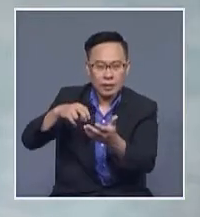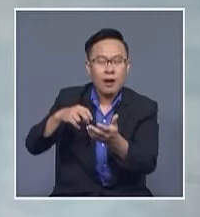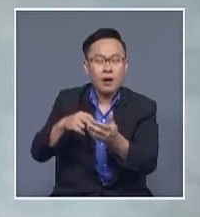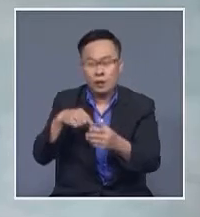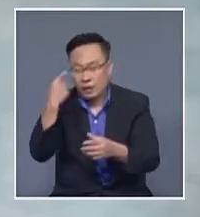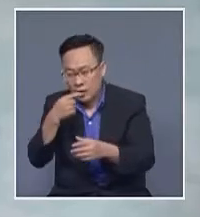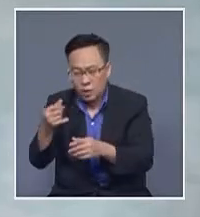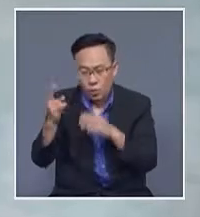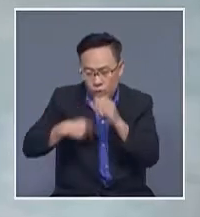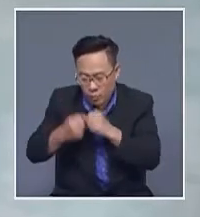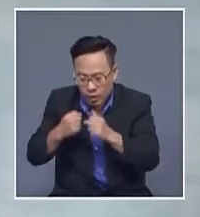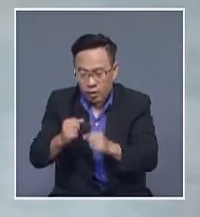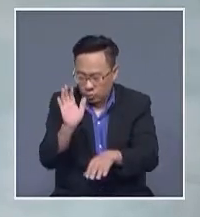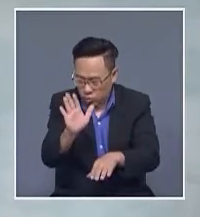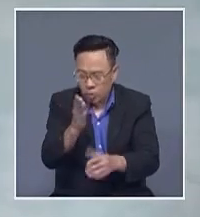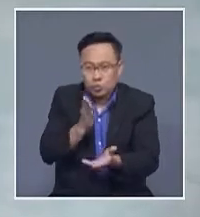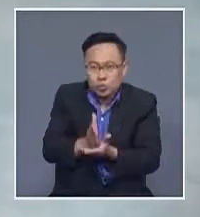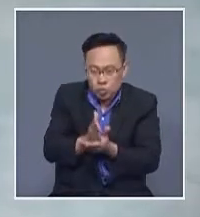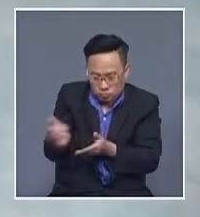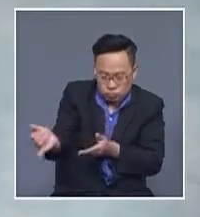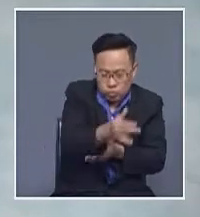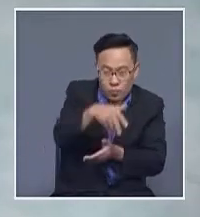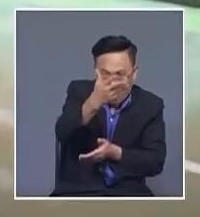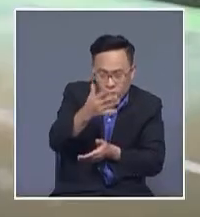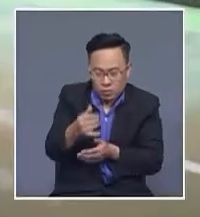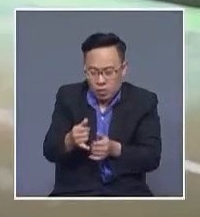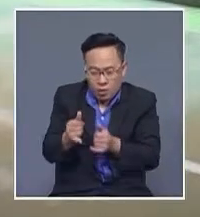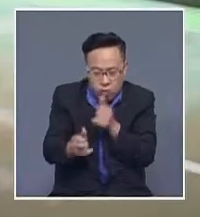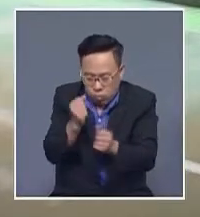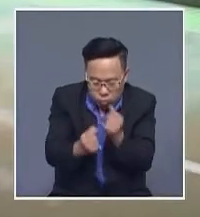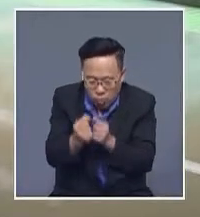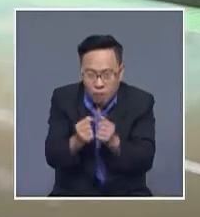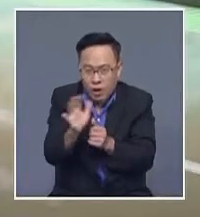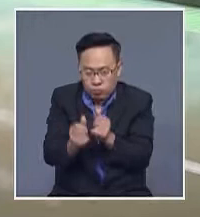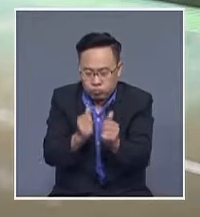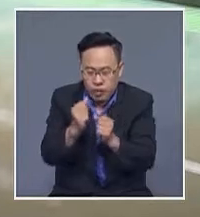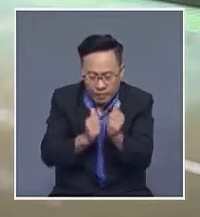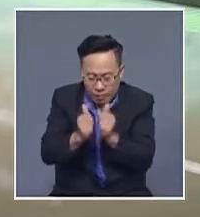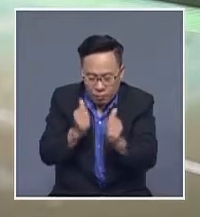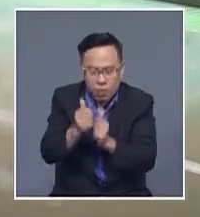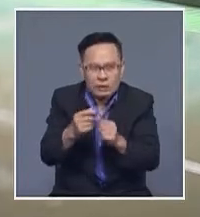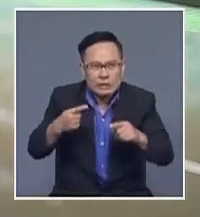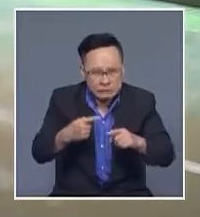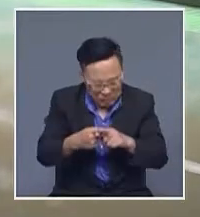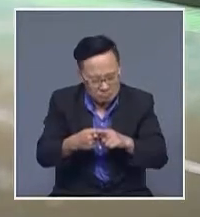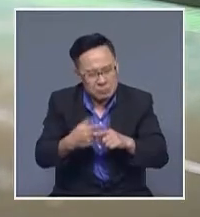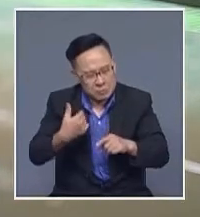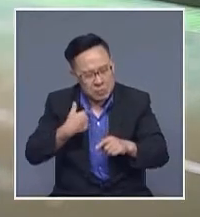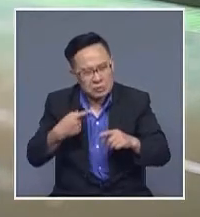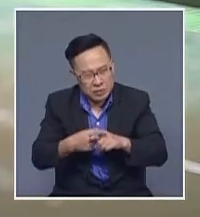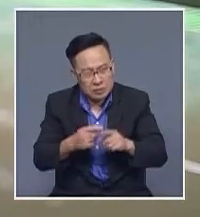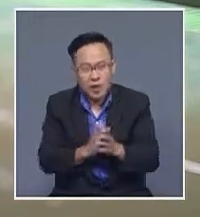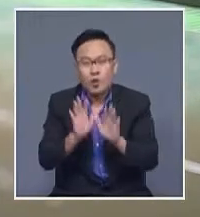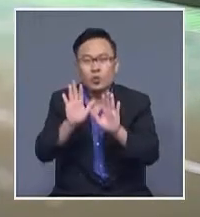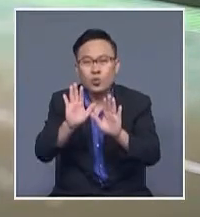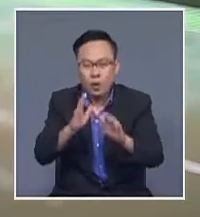านหนูก็จะหยุดแล้วให้เขาวิ่งไปก่อนวิ่งได้เคยหกล้มเคยค่ะเจ็บค่ะอย่าวิ่งเยอะกัน